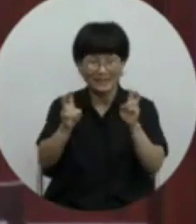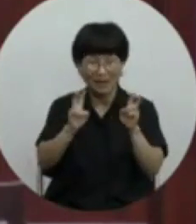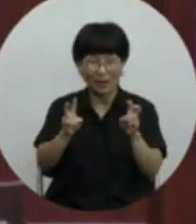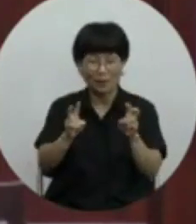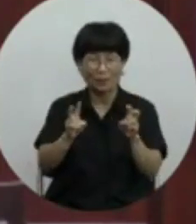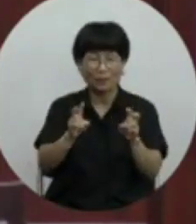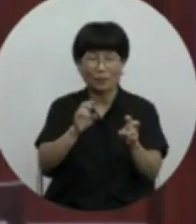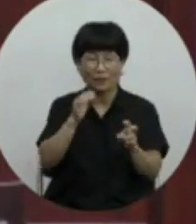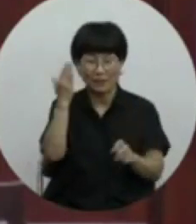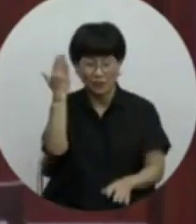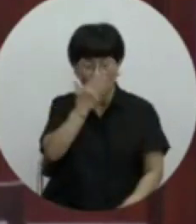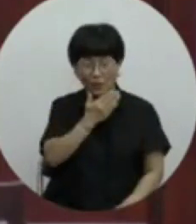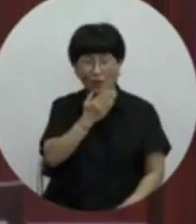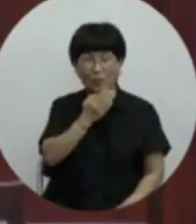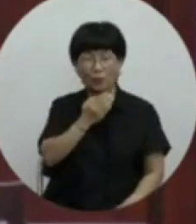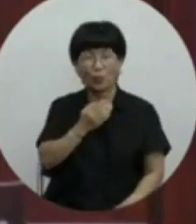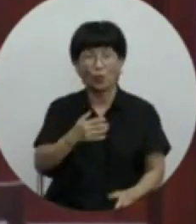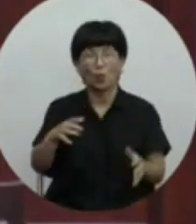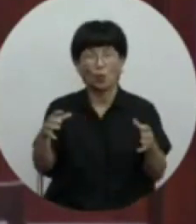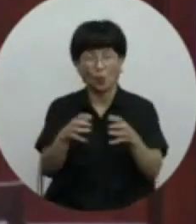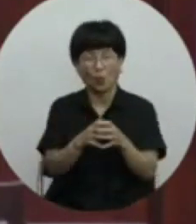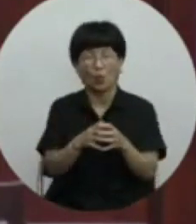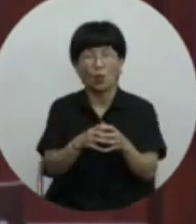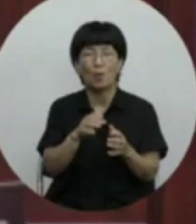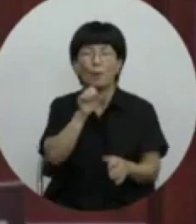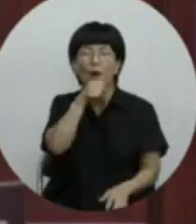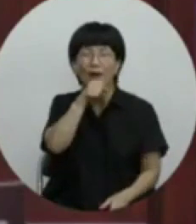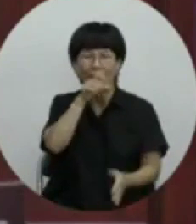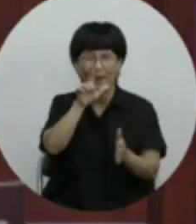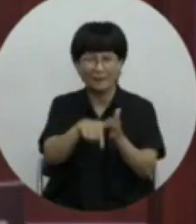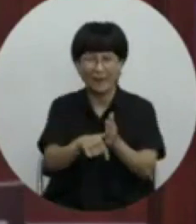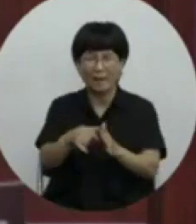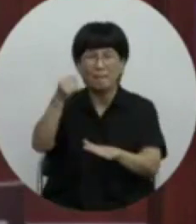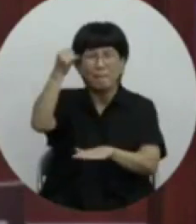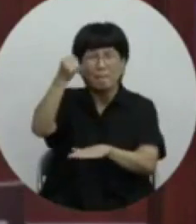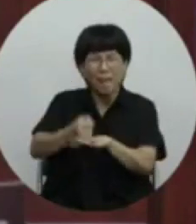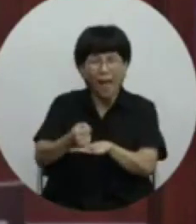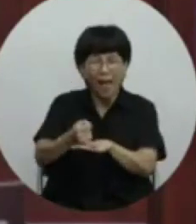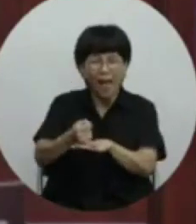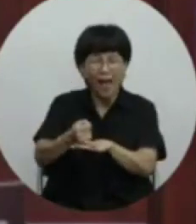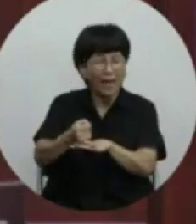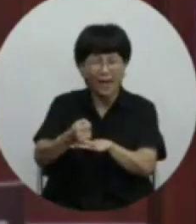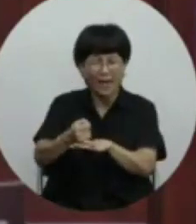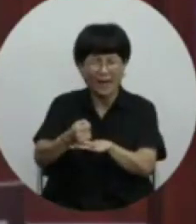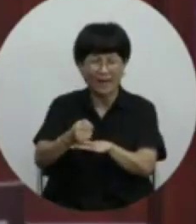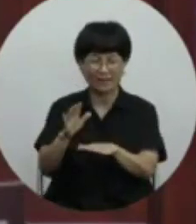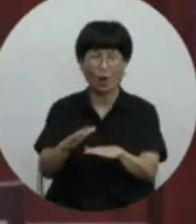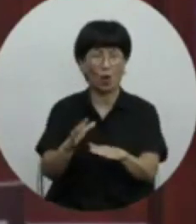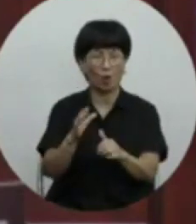2021년 공공기관 종합 청렴도 최하위 5등급이라는 오명을 벗고